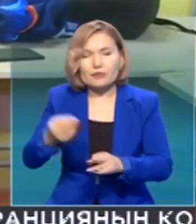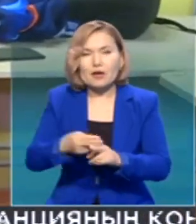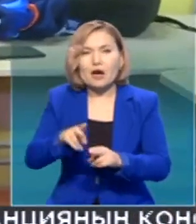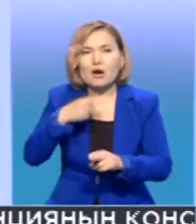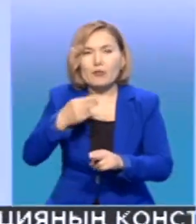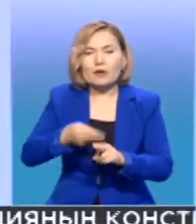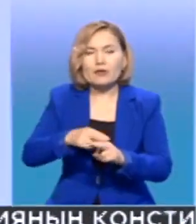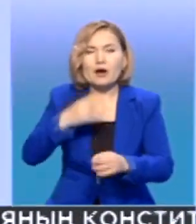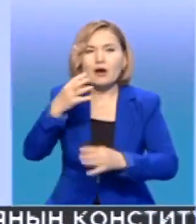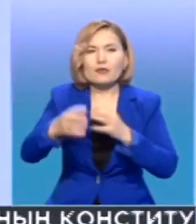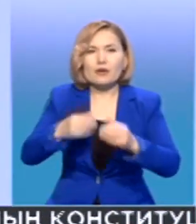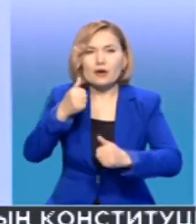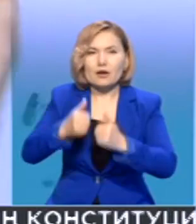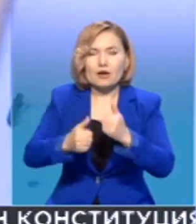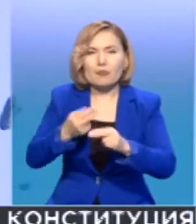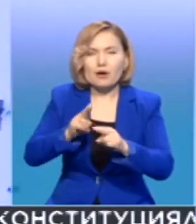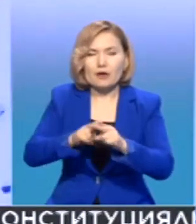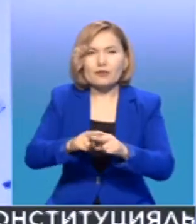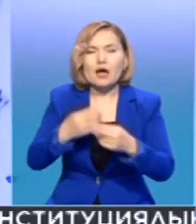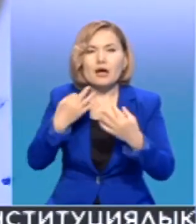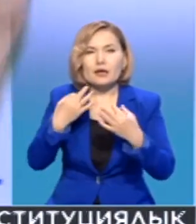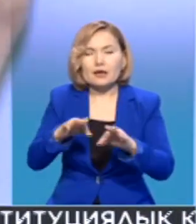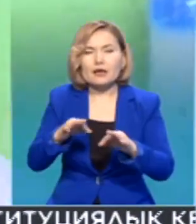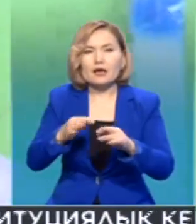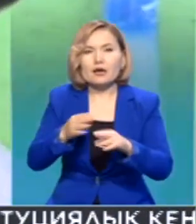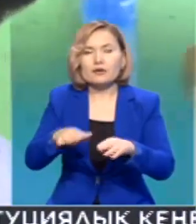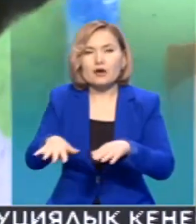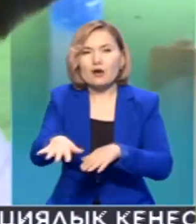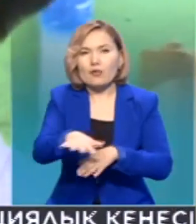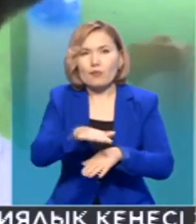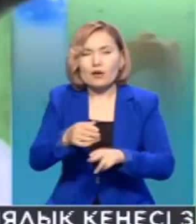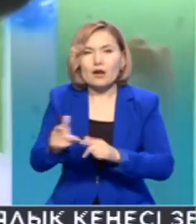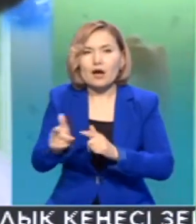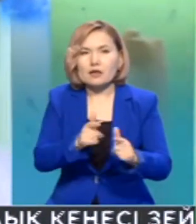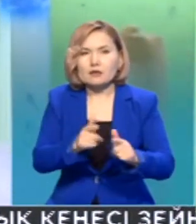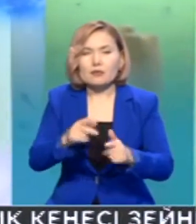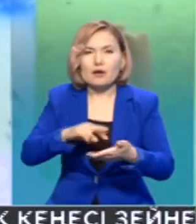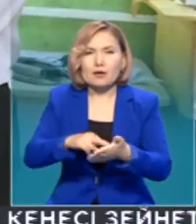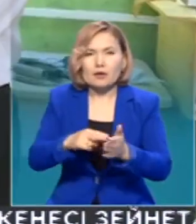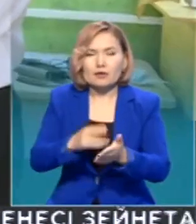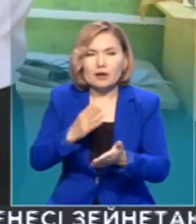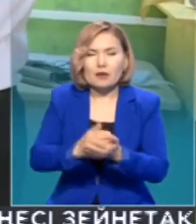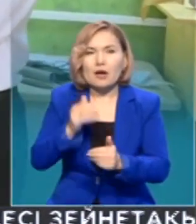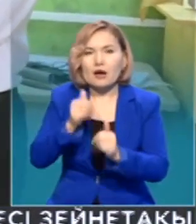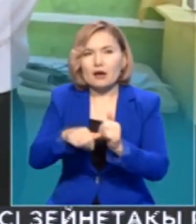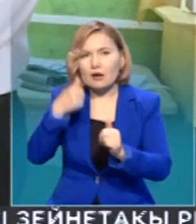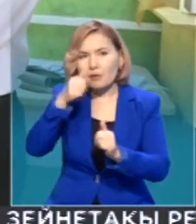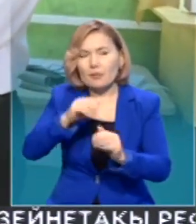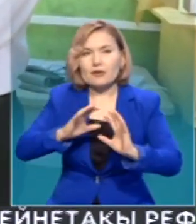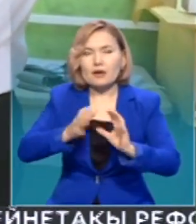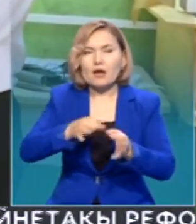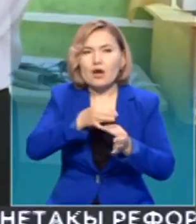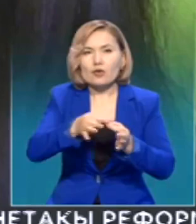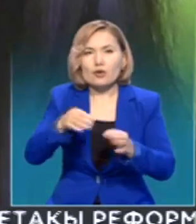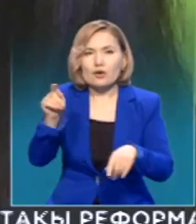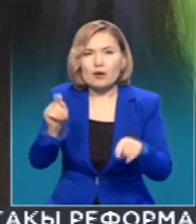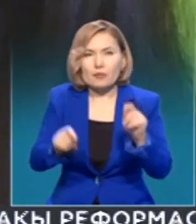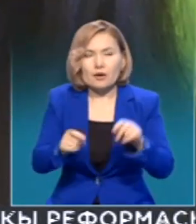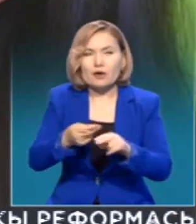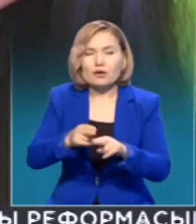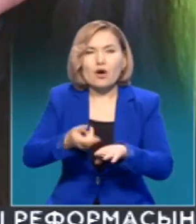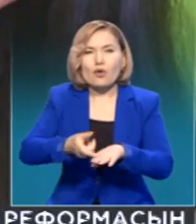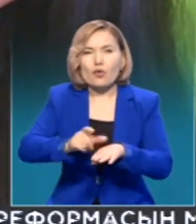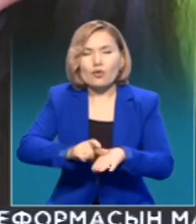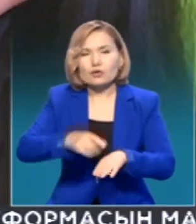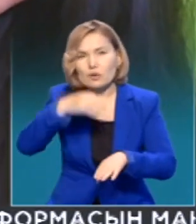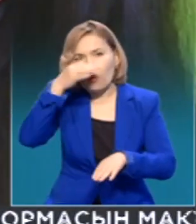сөзінше, халықаралық байқау еркін ғарыштық қоныс тұжырымдамасын әзірлеуге бағытталған. Оған жыл сайын әлемнің түкпір-түкпірінен ең